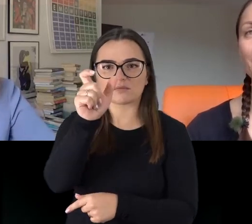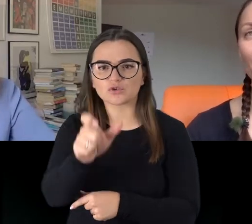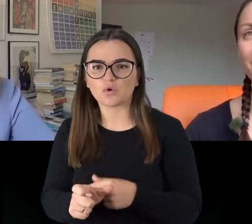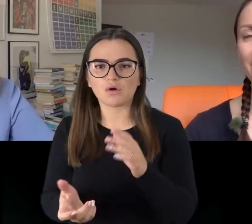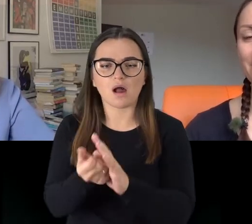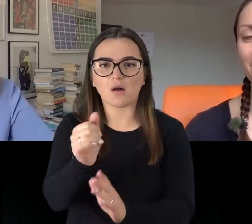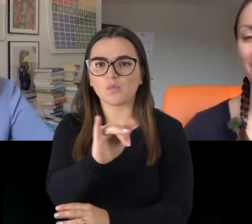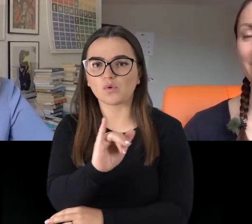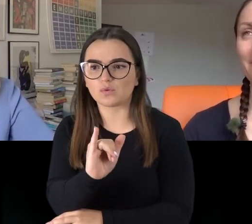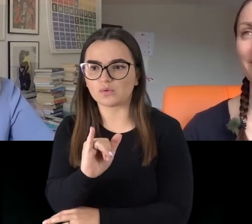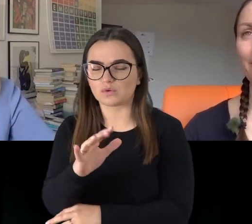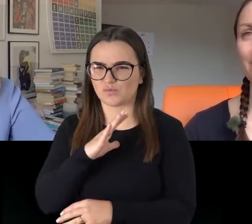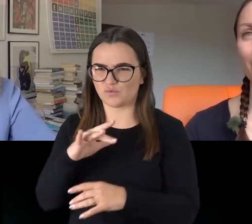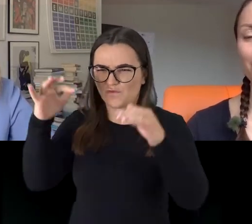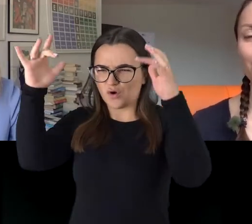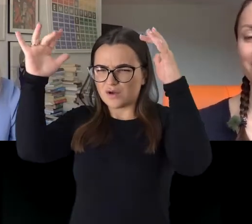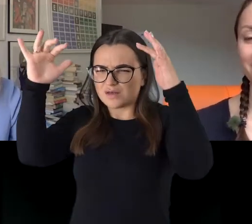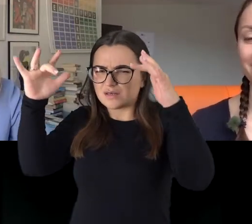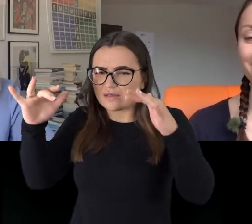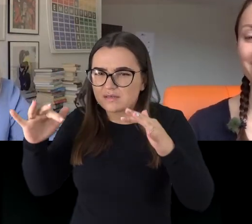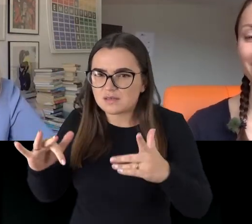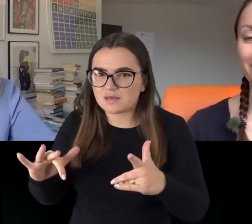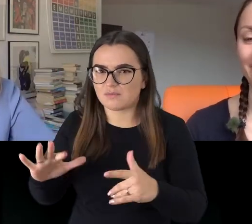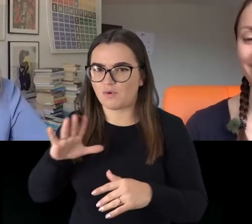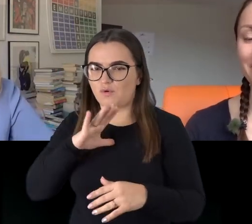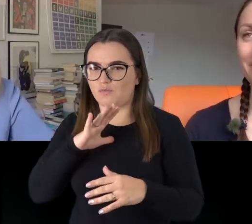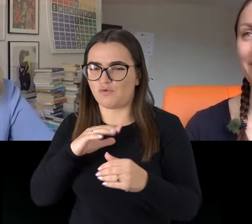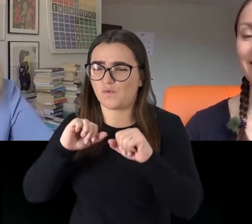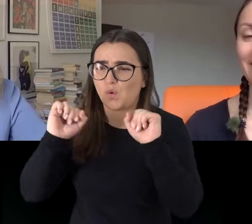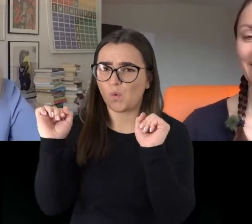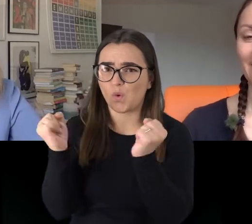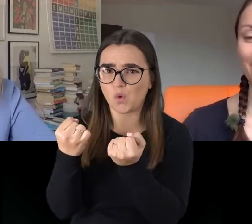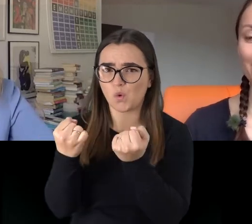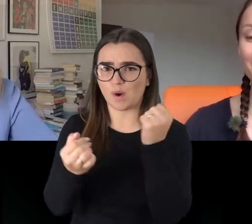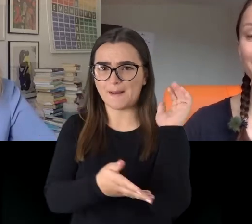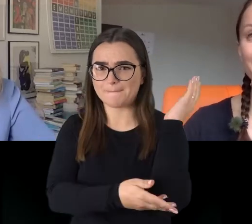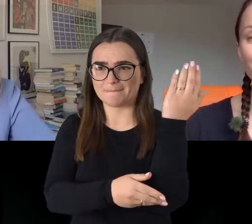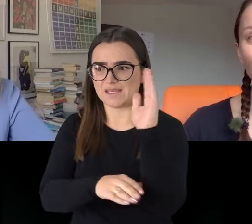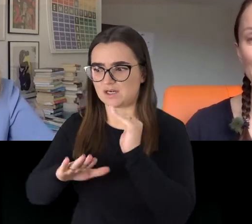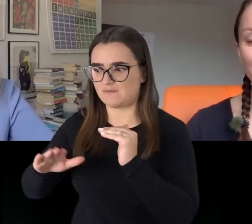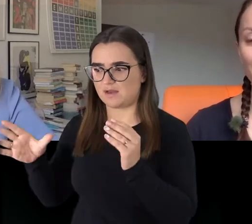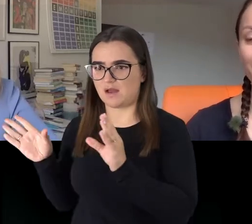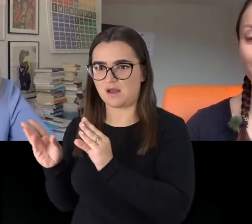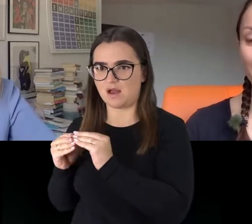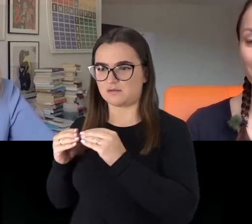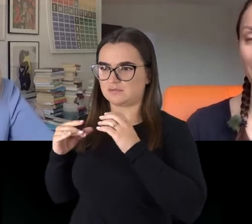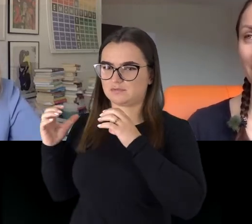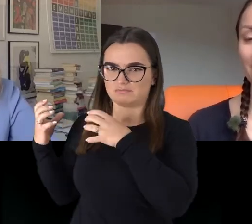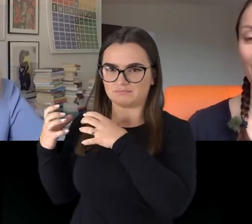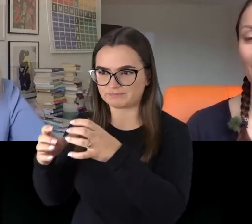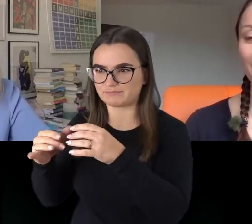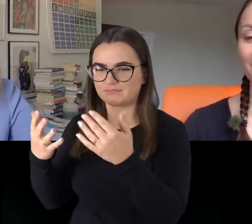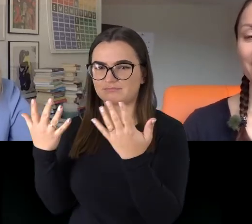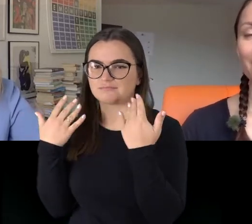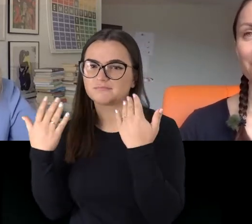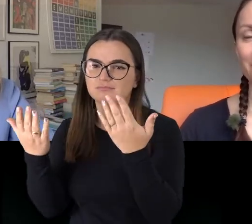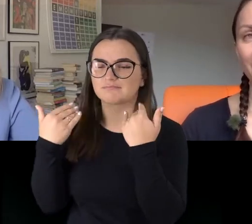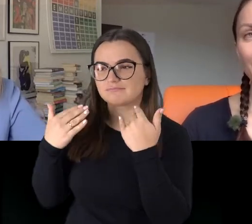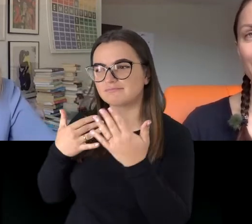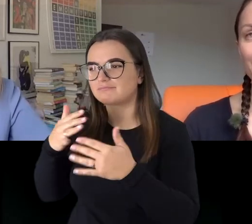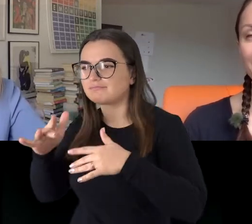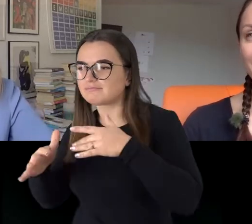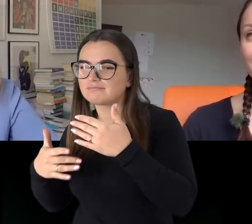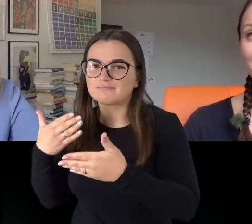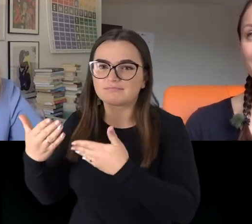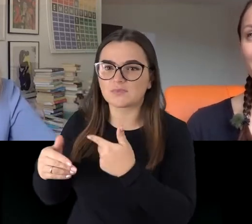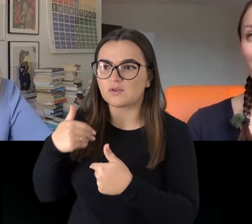Ir tai buvo gili žiema, mes buvom čia užsnigti, visi labai šalta buvo, ir mes su vaikais išėjom pasivaikščioti į mišką. Ir miške